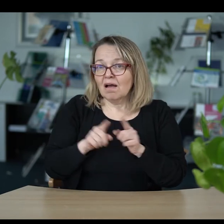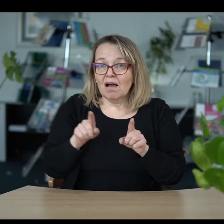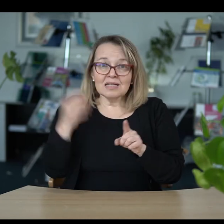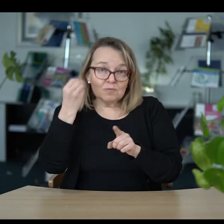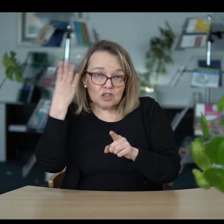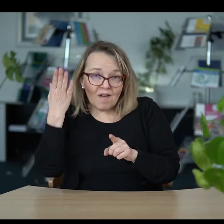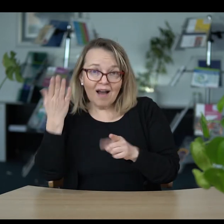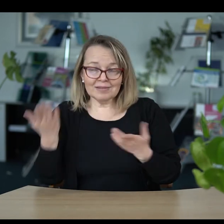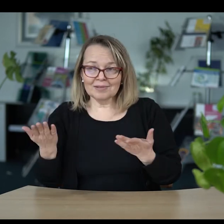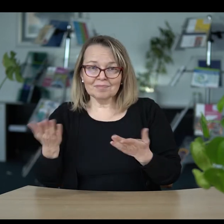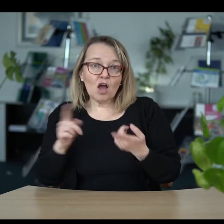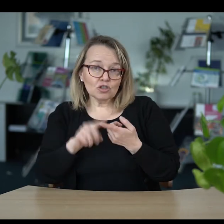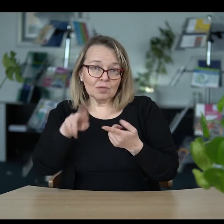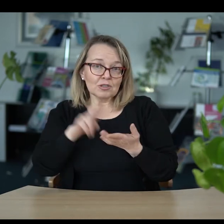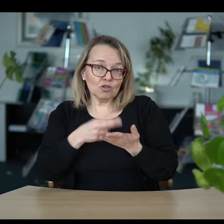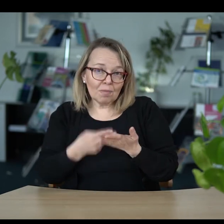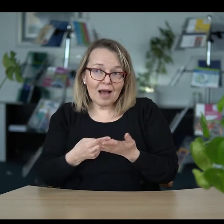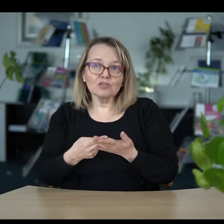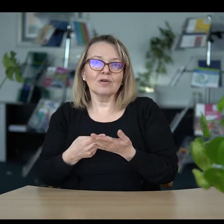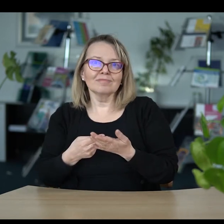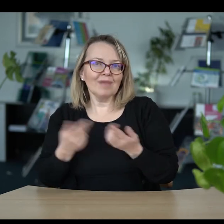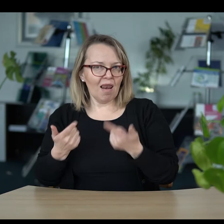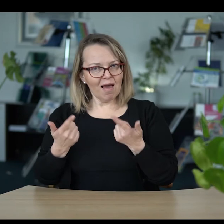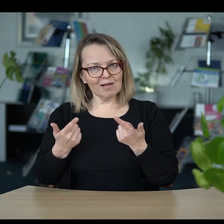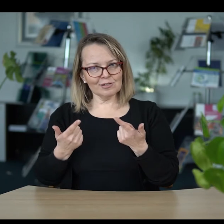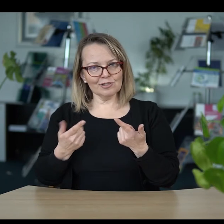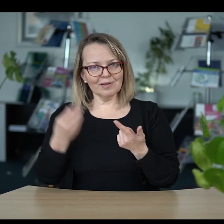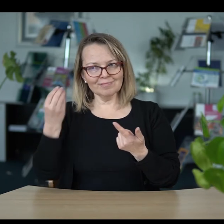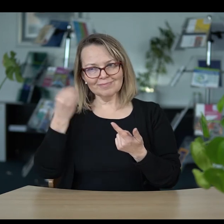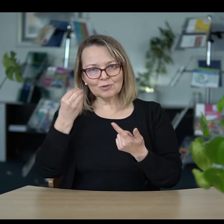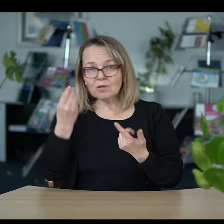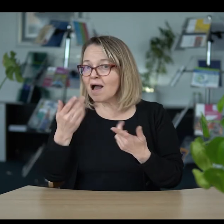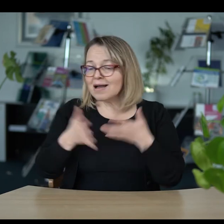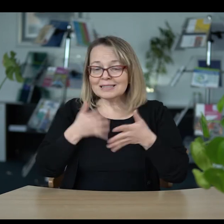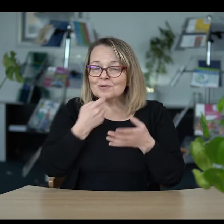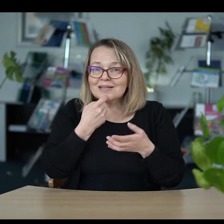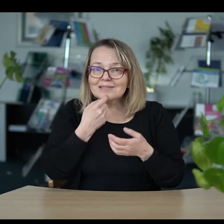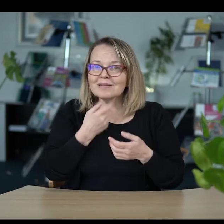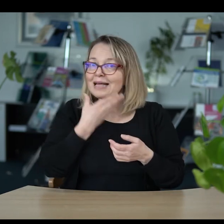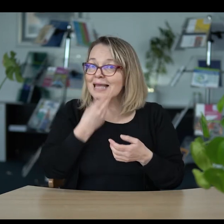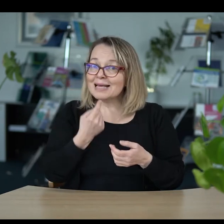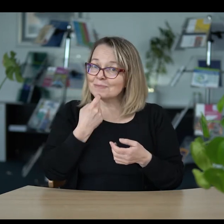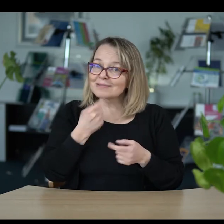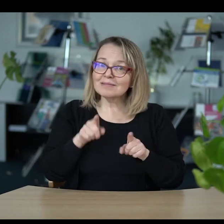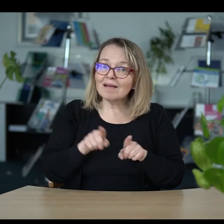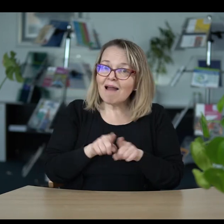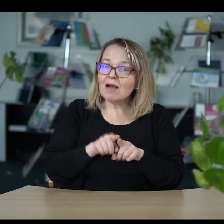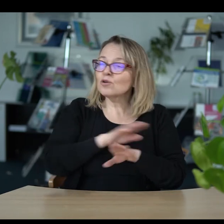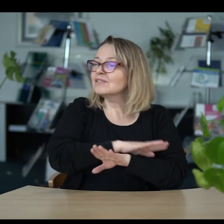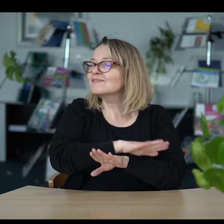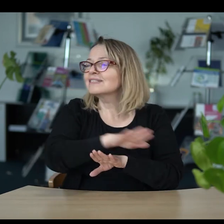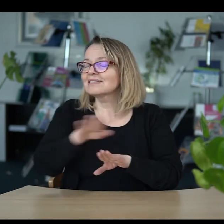vedno kreten. Tudi pri izobraževanju, če imajo tolmača, seveda to